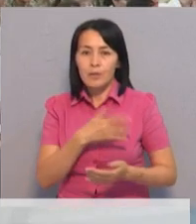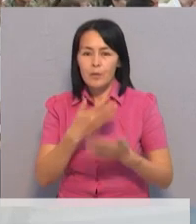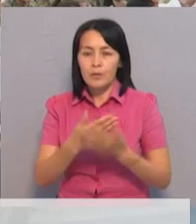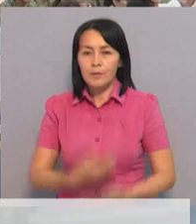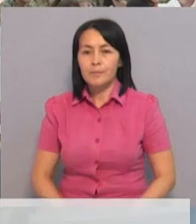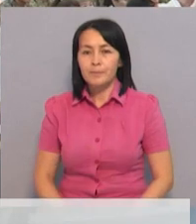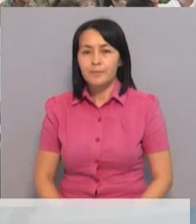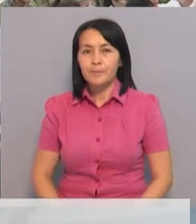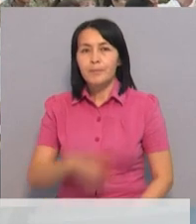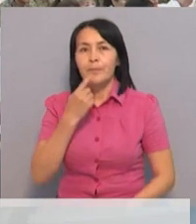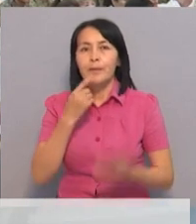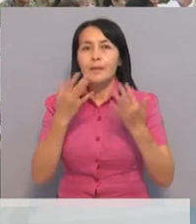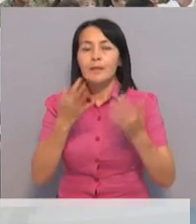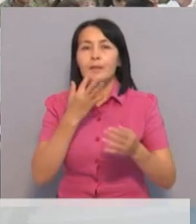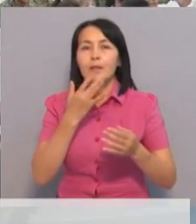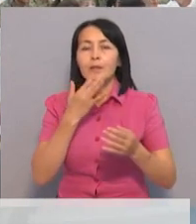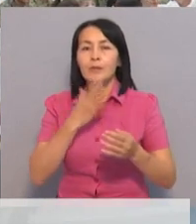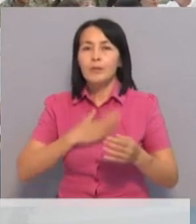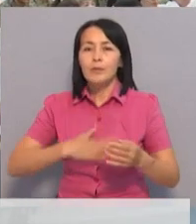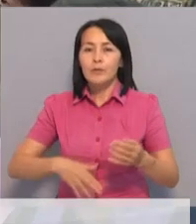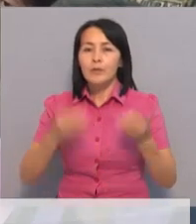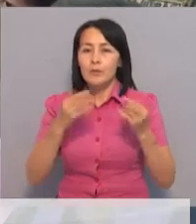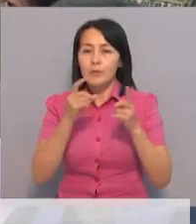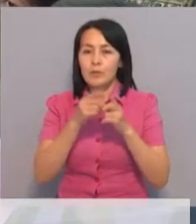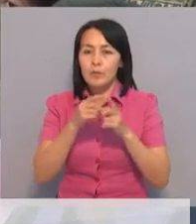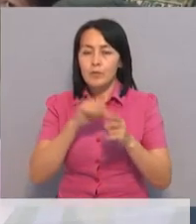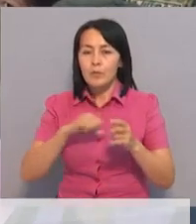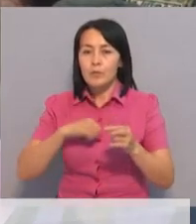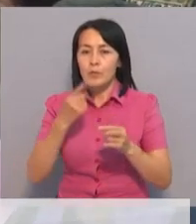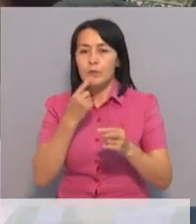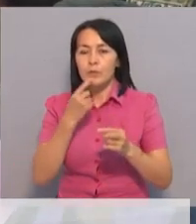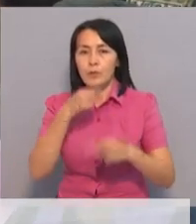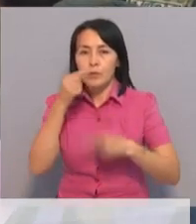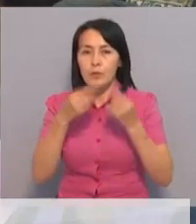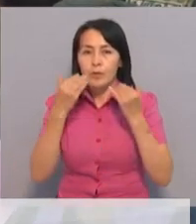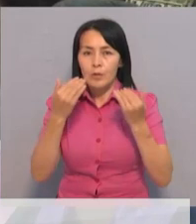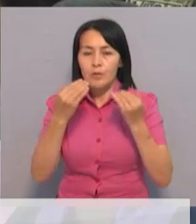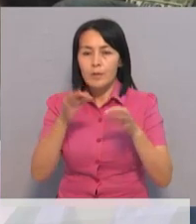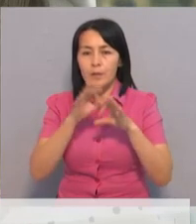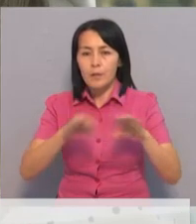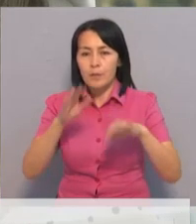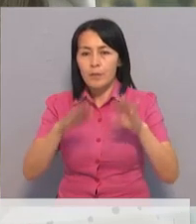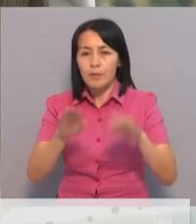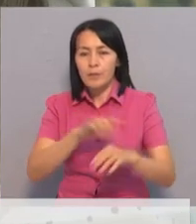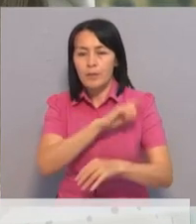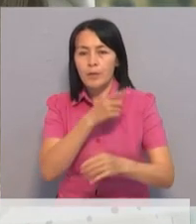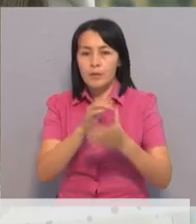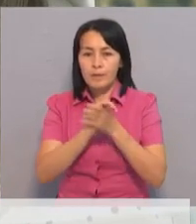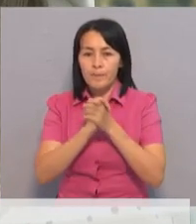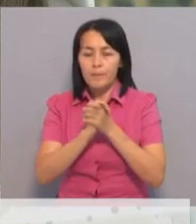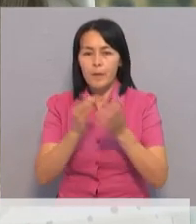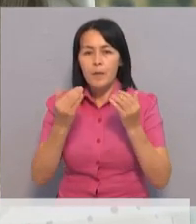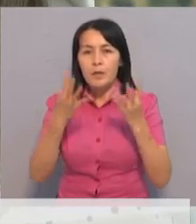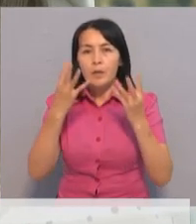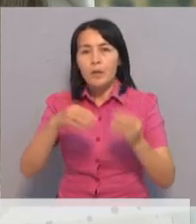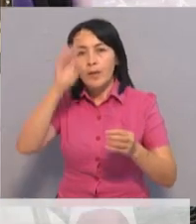ақалындар. Тіл қашанда ұлттың ұйытқысы, сөзі өз тілінде шыққан халықтың егемендігі баянды, тұғыры қашанда биік. Қазіргі